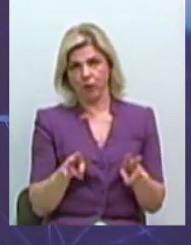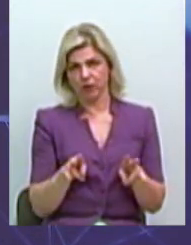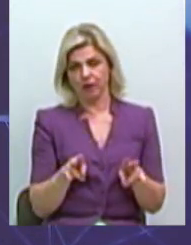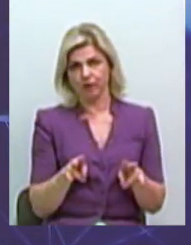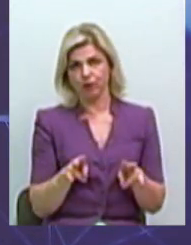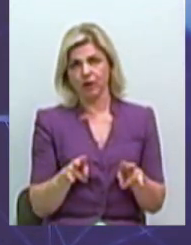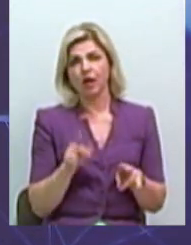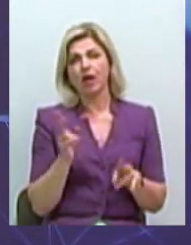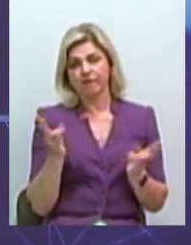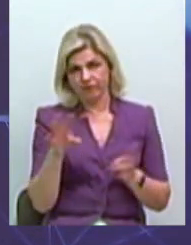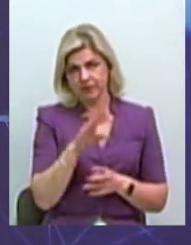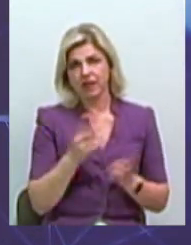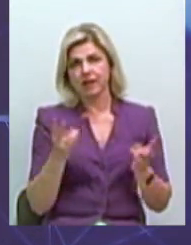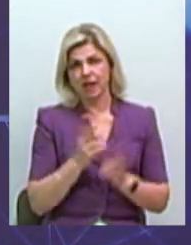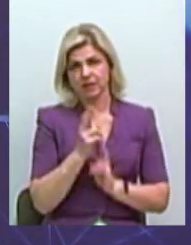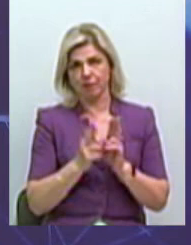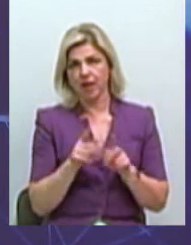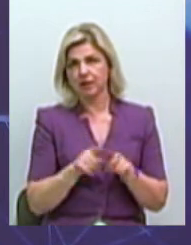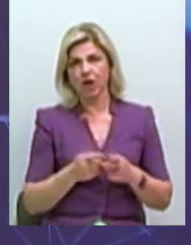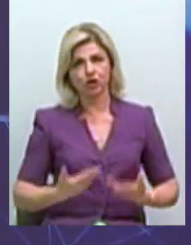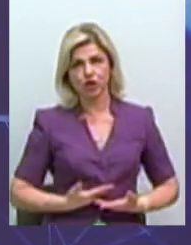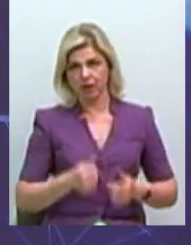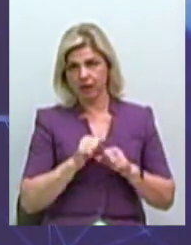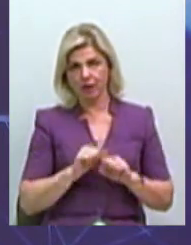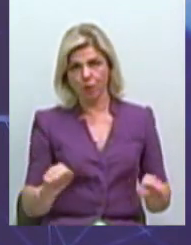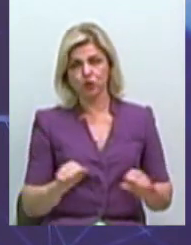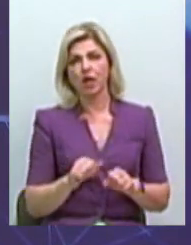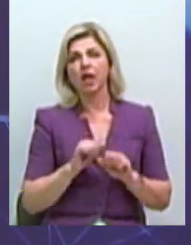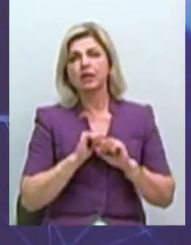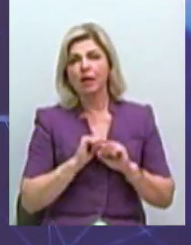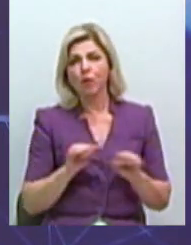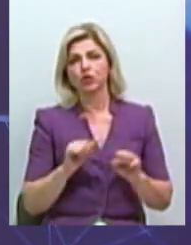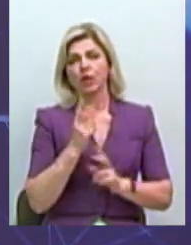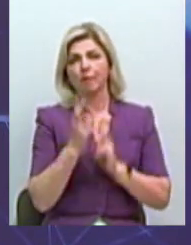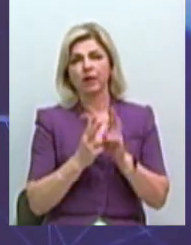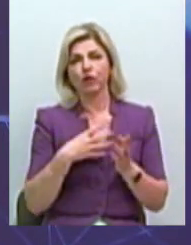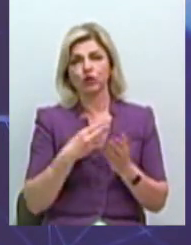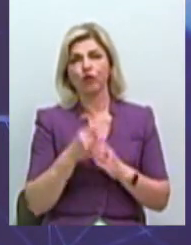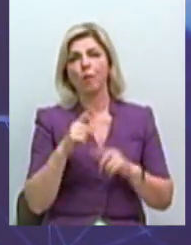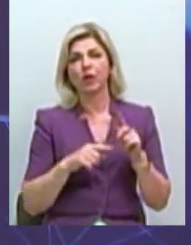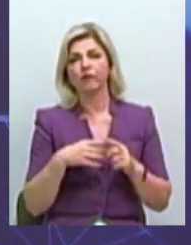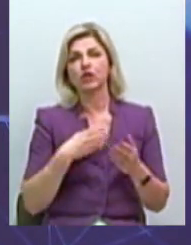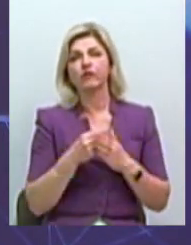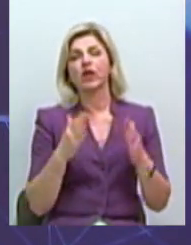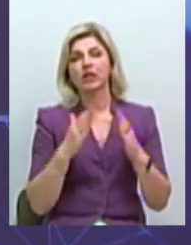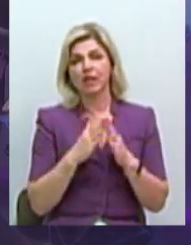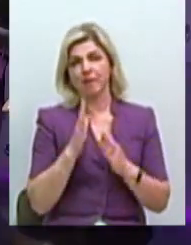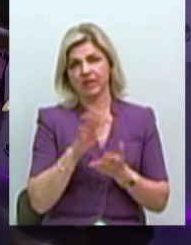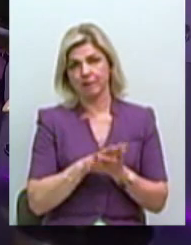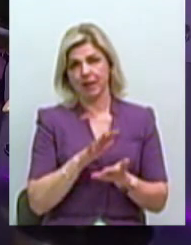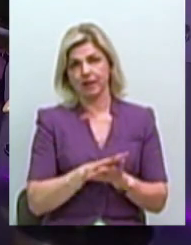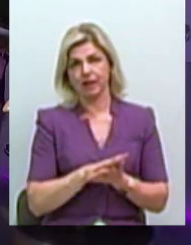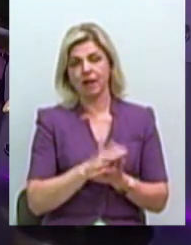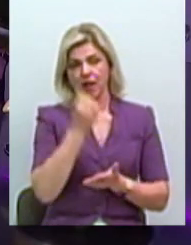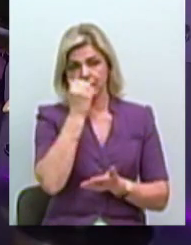потрібно змінювати. Так жити не можна. Ну, не можна перетворити свою батьківщину, свій дім у смітник. Дякую. Ви